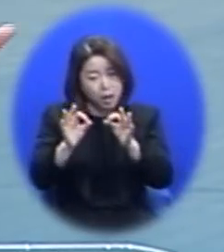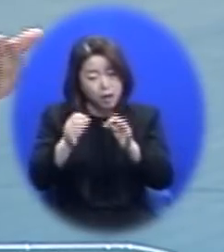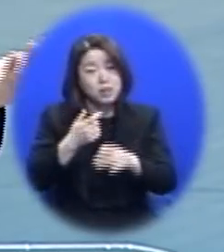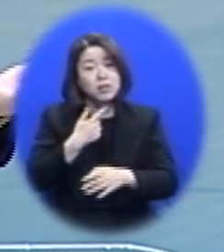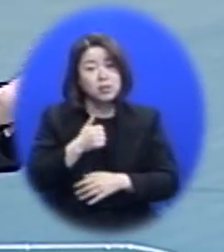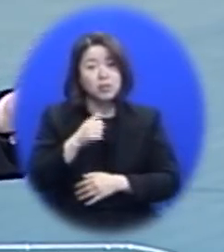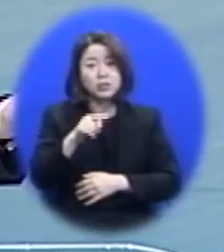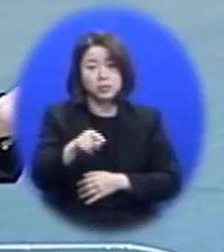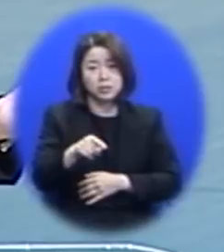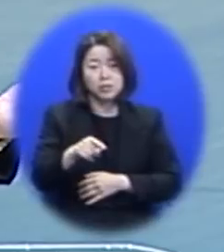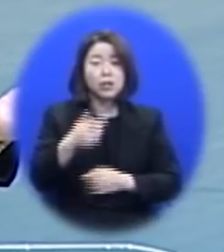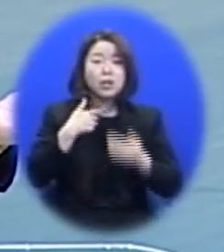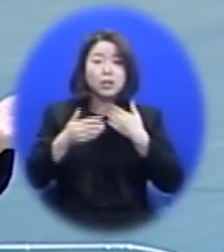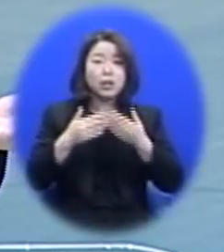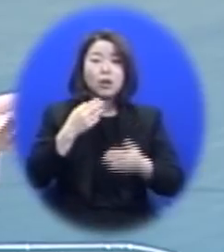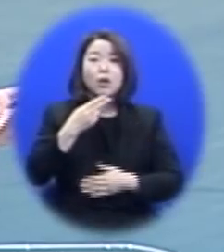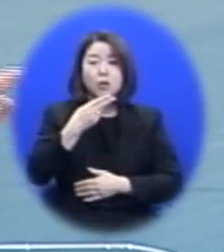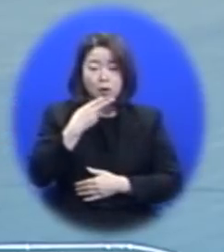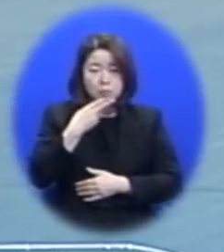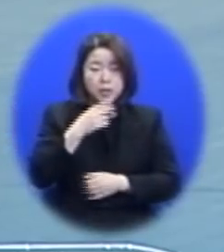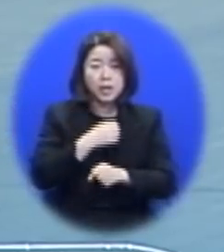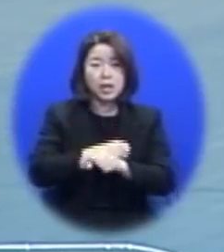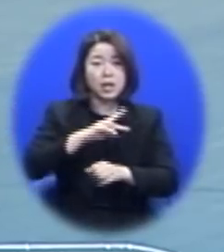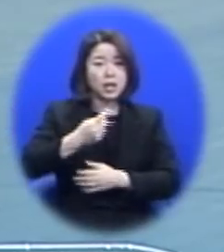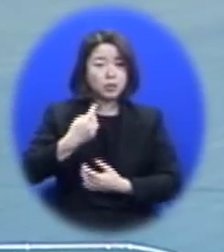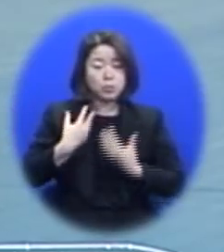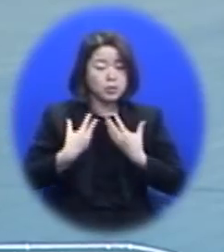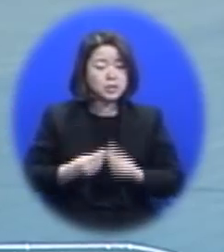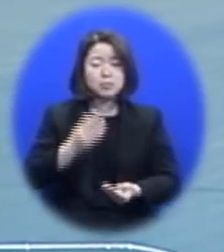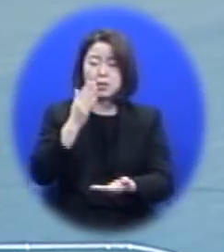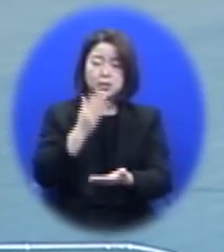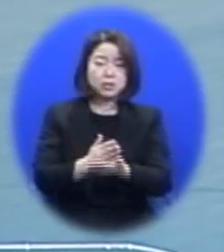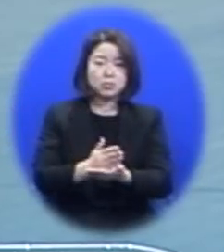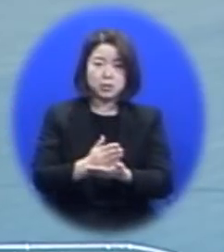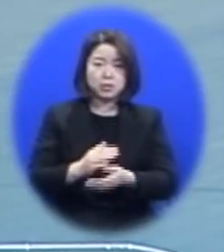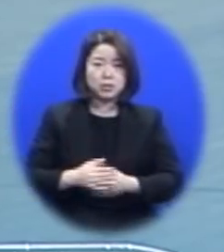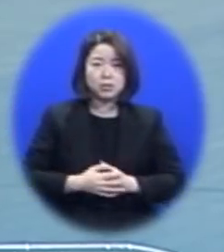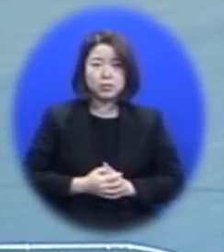그런 경험이 없다고 해서 실망하지 마시기